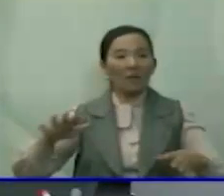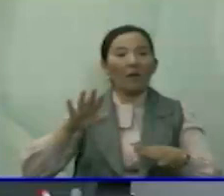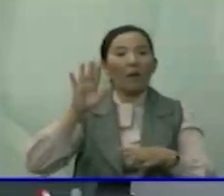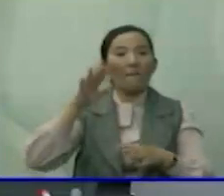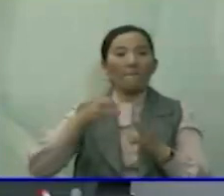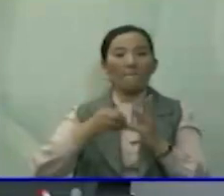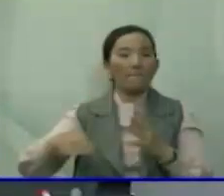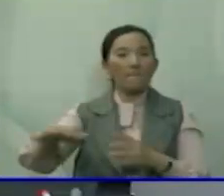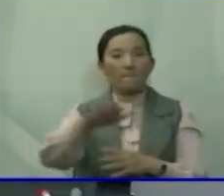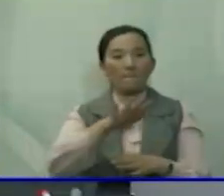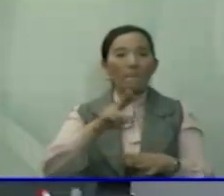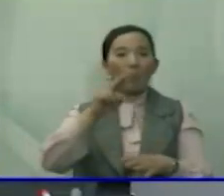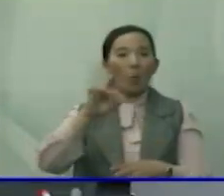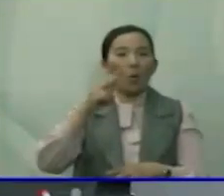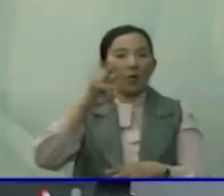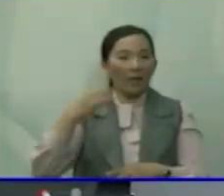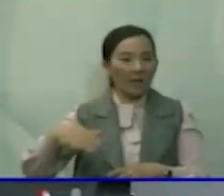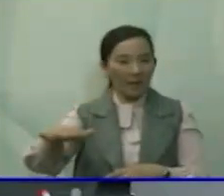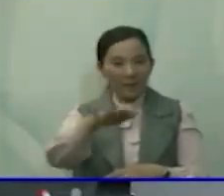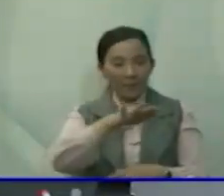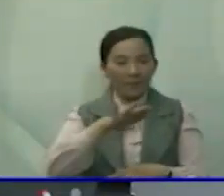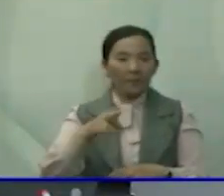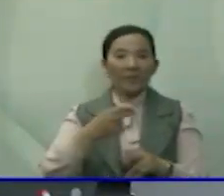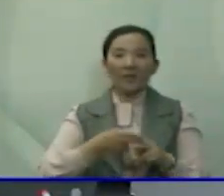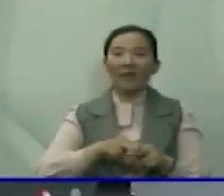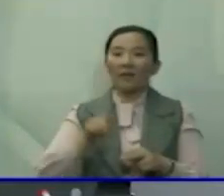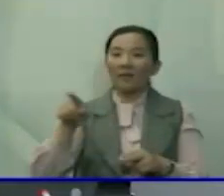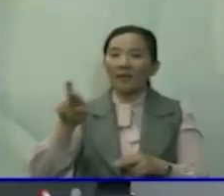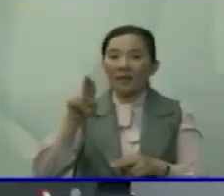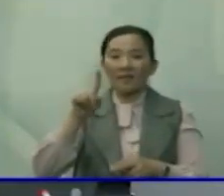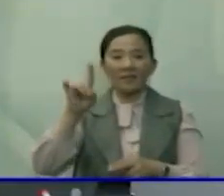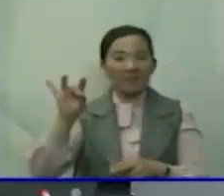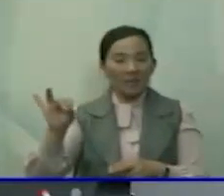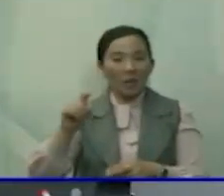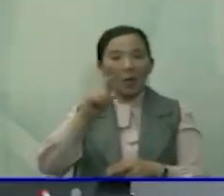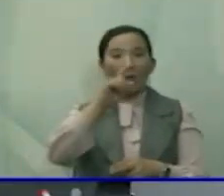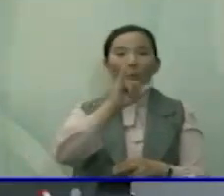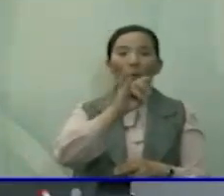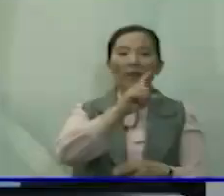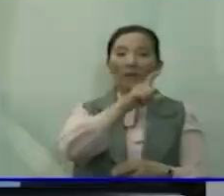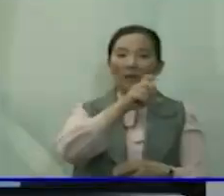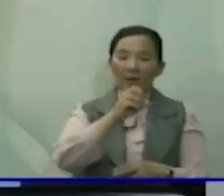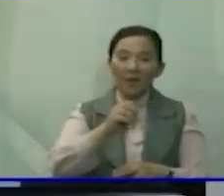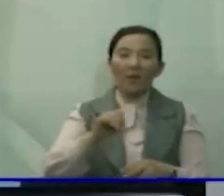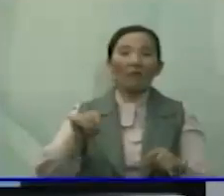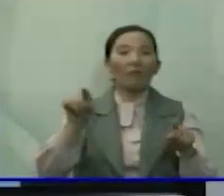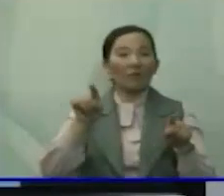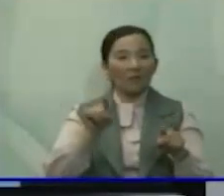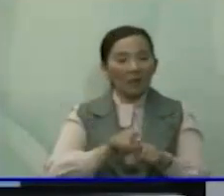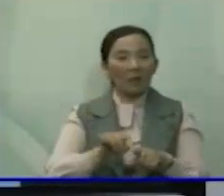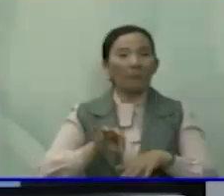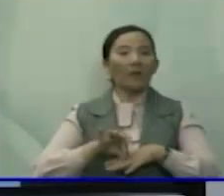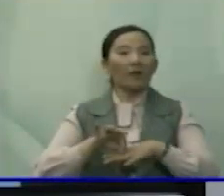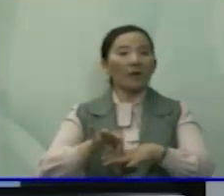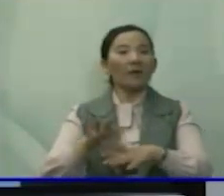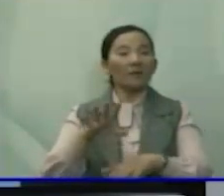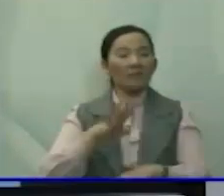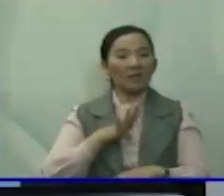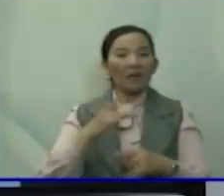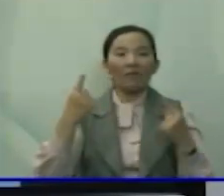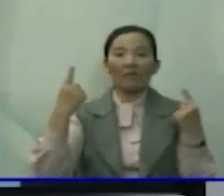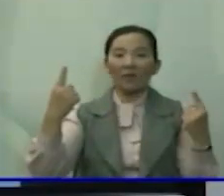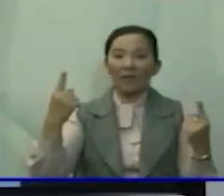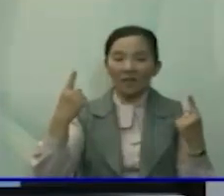так вот у нас янцзы вот у нас хуанхэ и вот так проходил великий